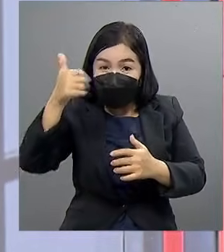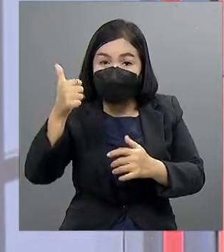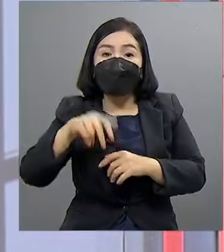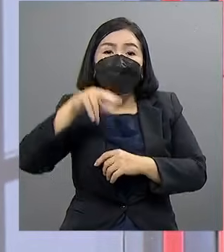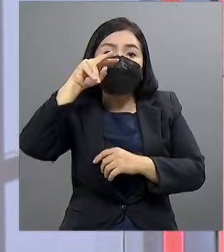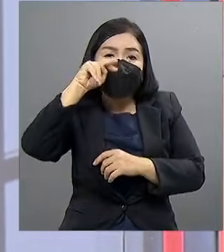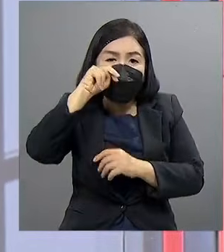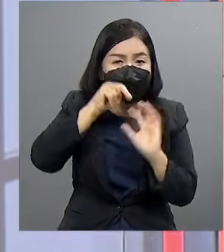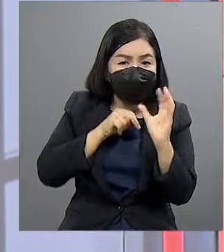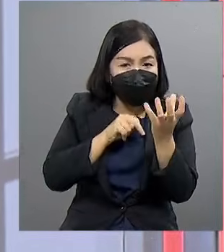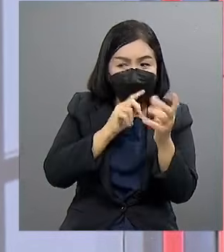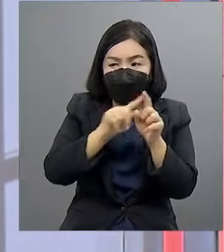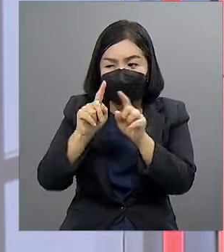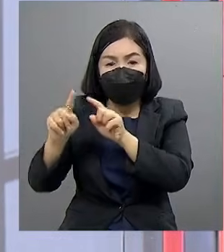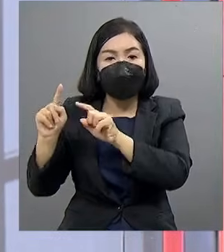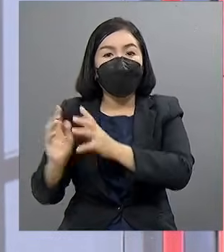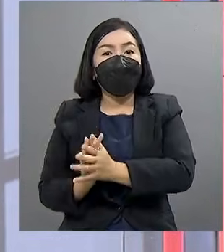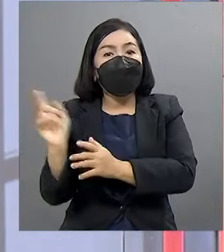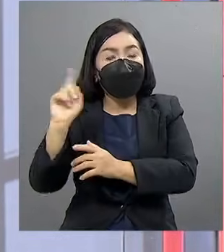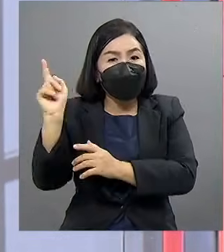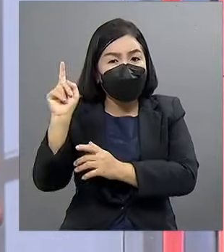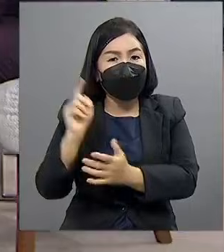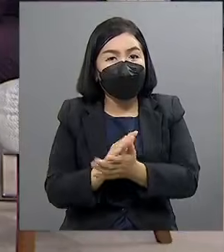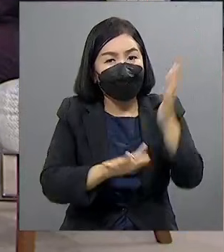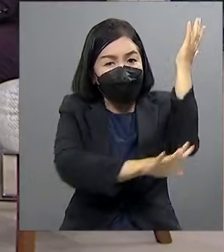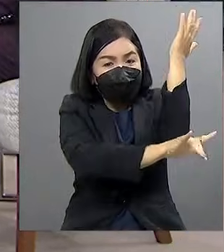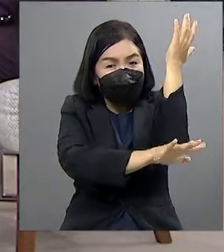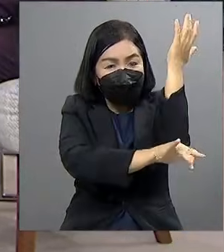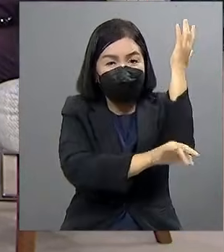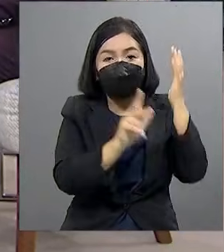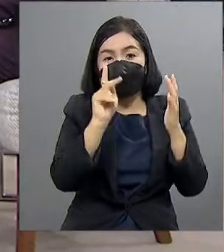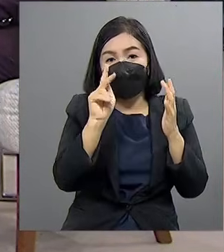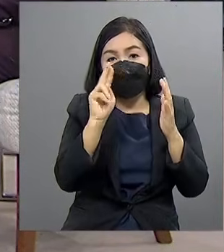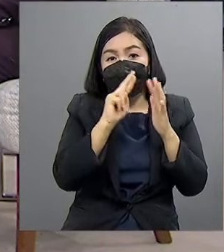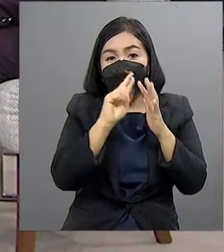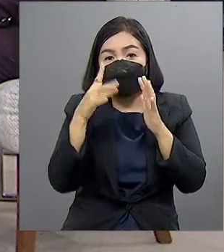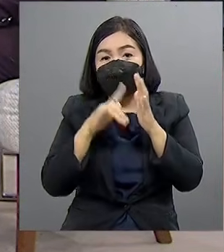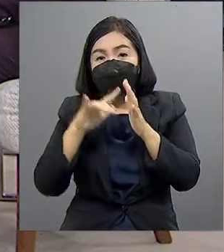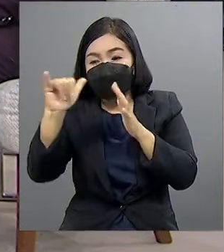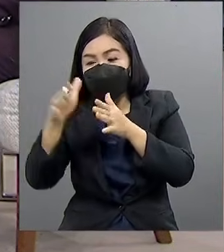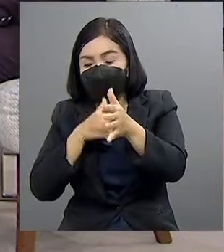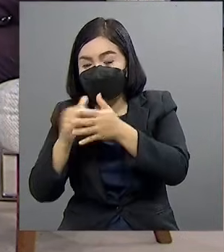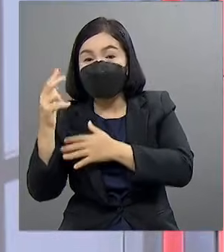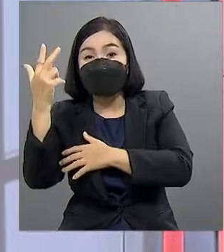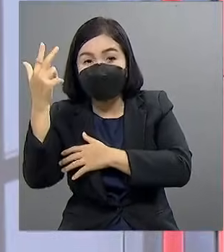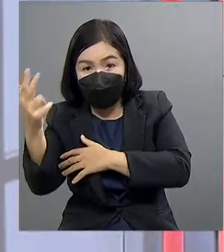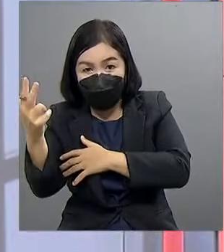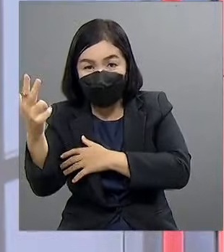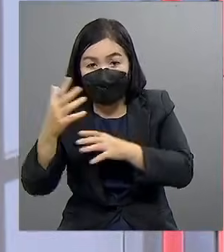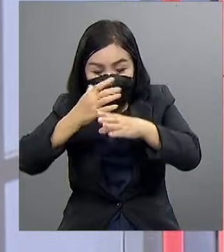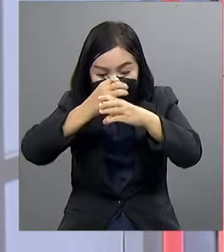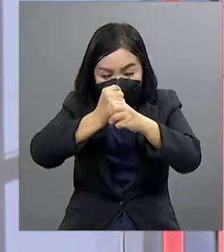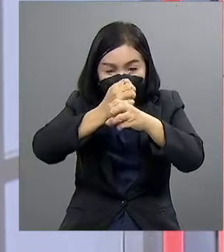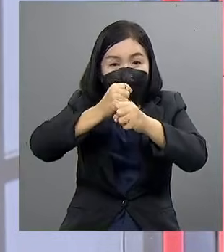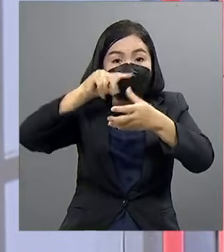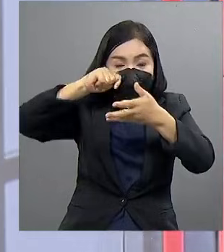ไพรกระชาย3สีทีนี้ตอนน้ำกระชายเนี่ยน้องยุ้ยก็ต้องคั้นเอาน้ำใช่ไหม ใช่ มันจะเหลือเศษที่เป็นกากทีนี้จะไปทิ้งทำไ